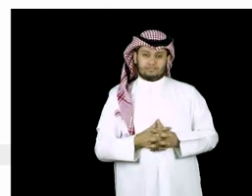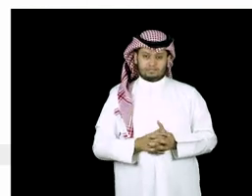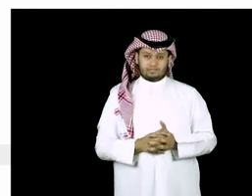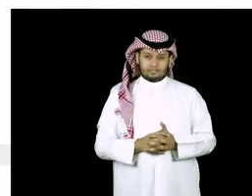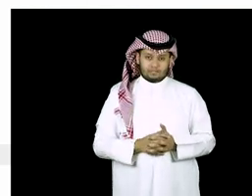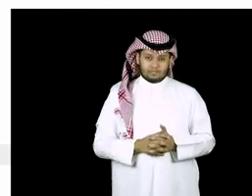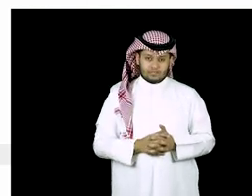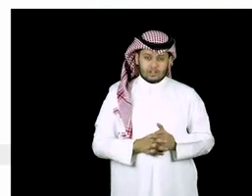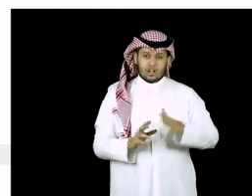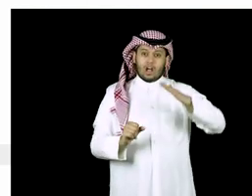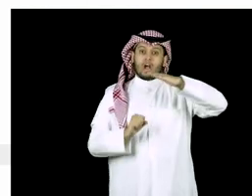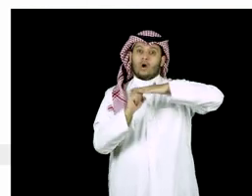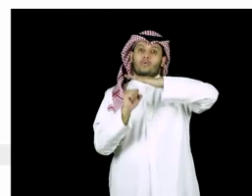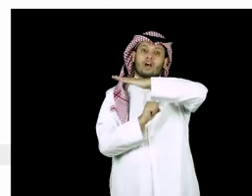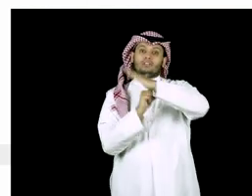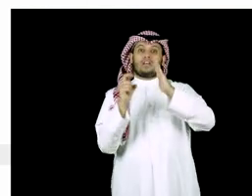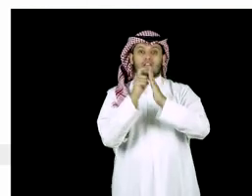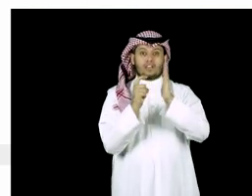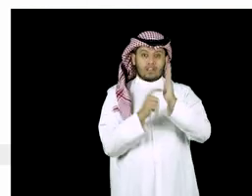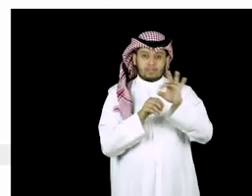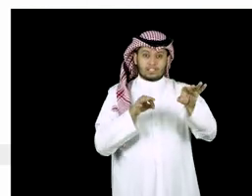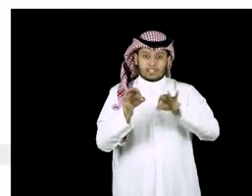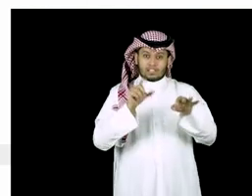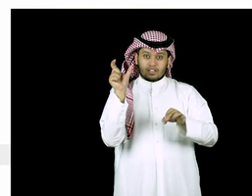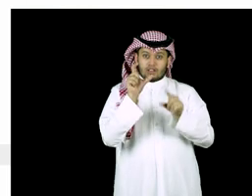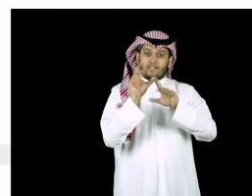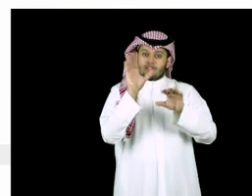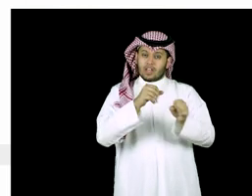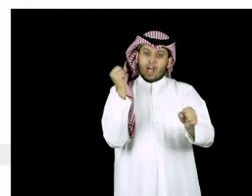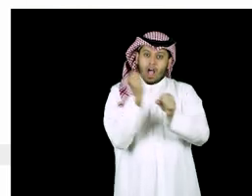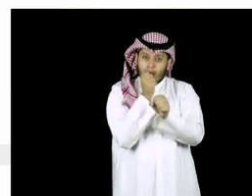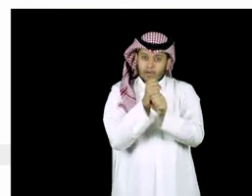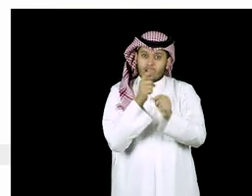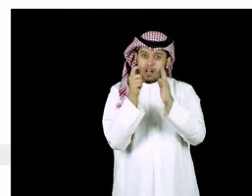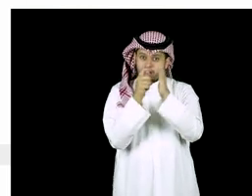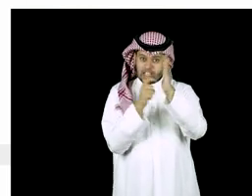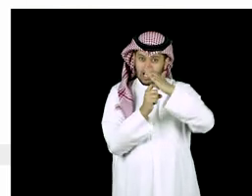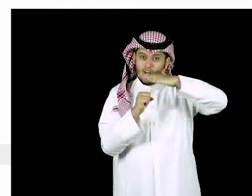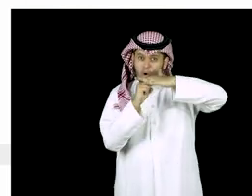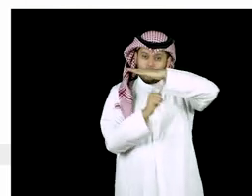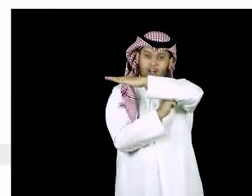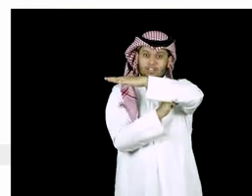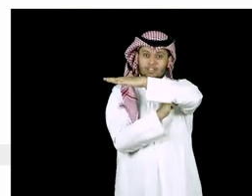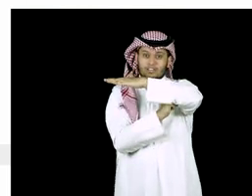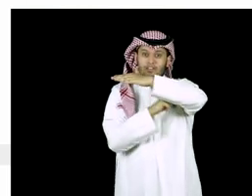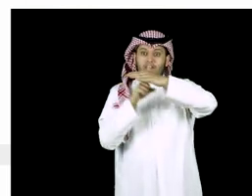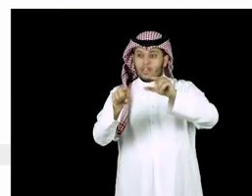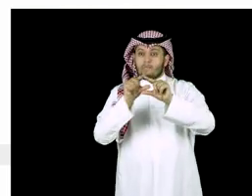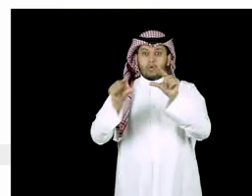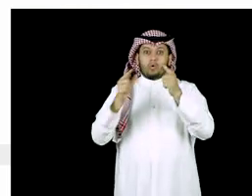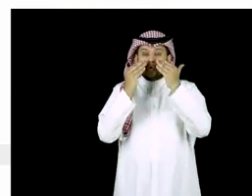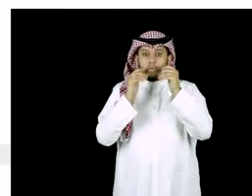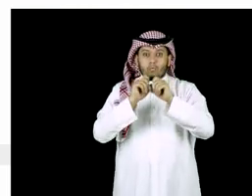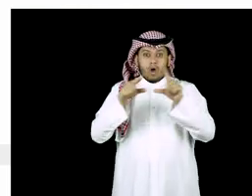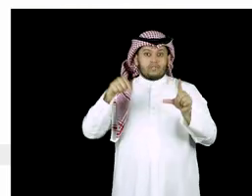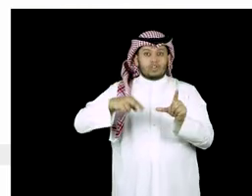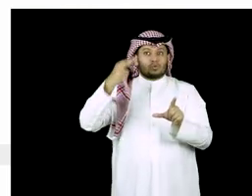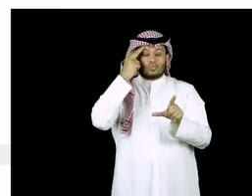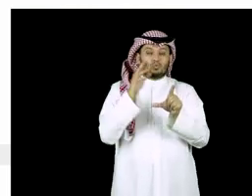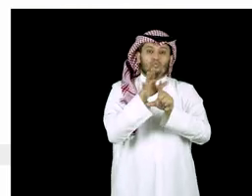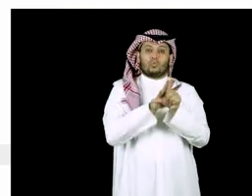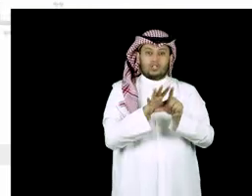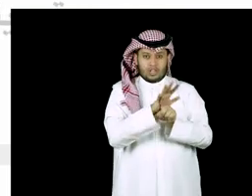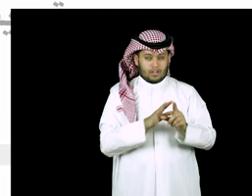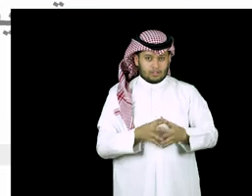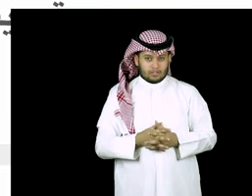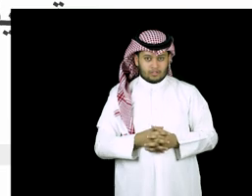قواعد النظام السياسي في الإسلام: تطبيقات قواعد النظام السياسي في الإسلام في المملكة العربية